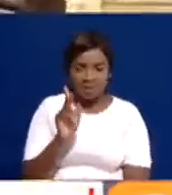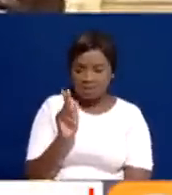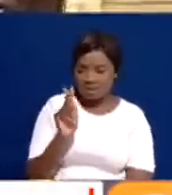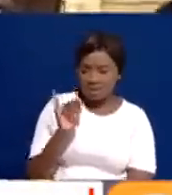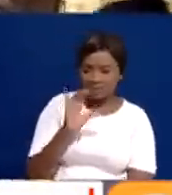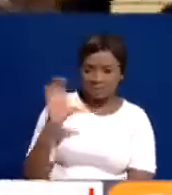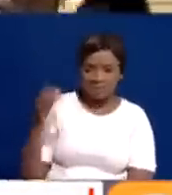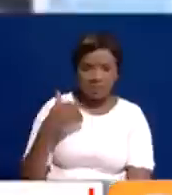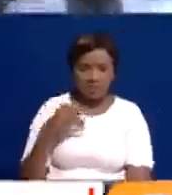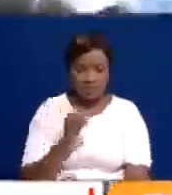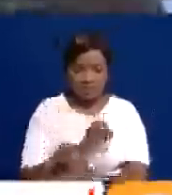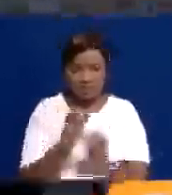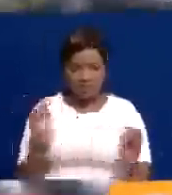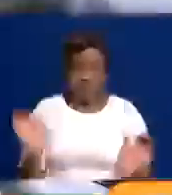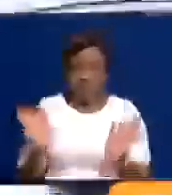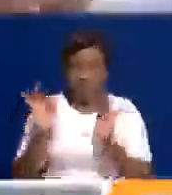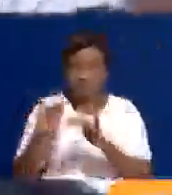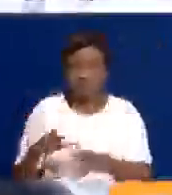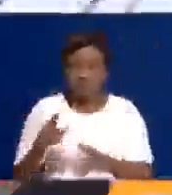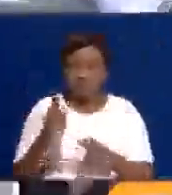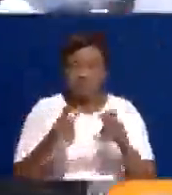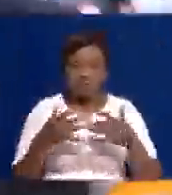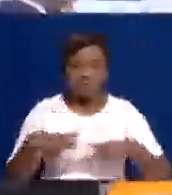at the KICC.